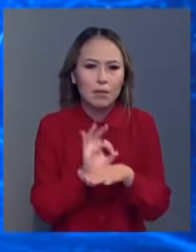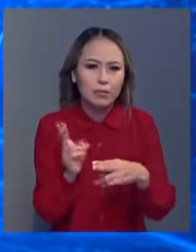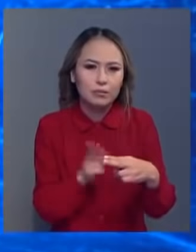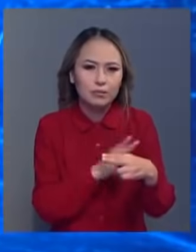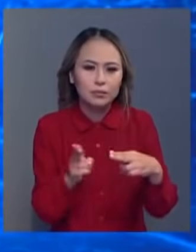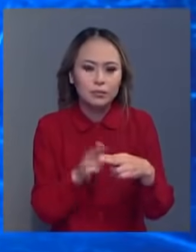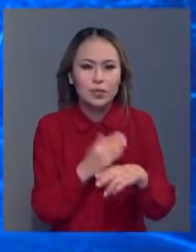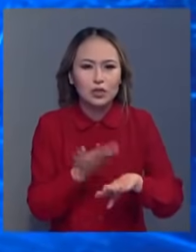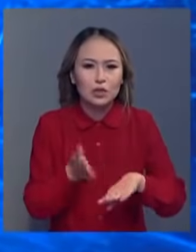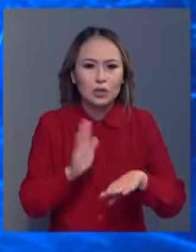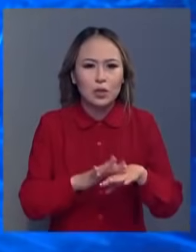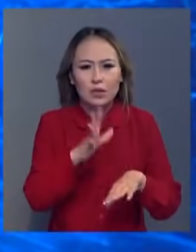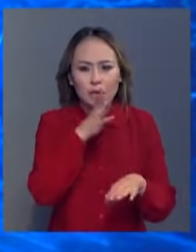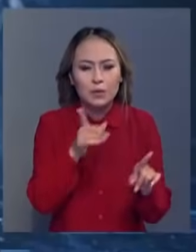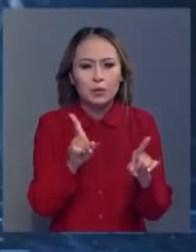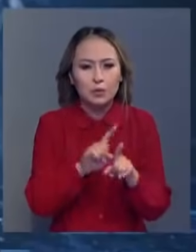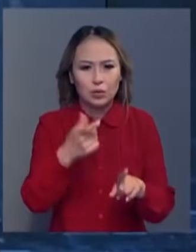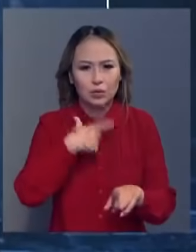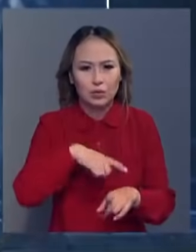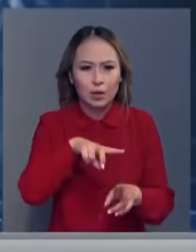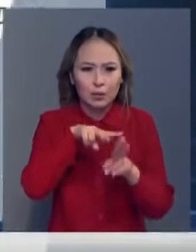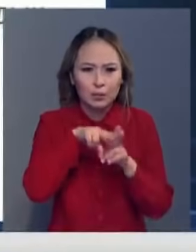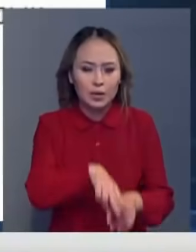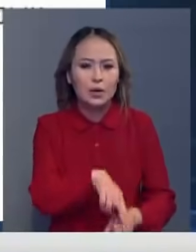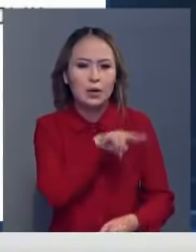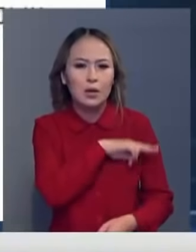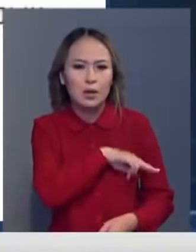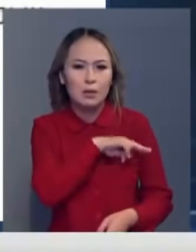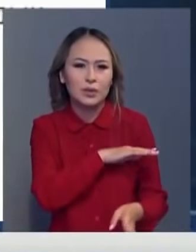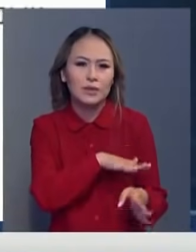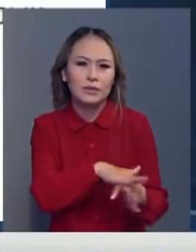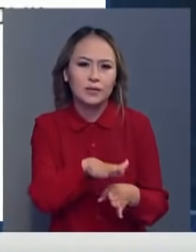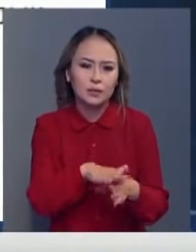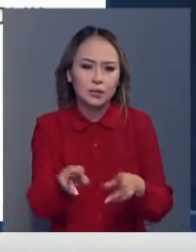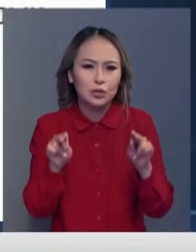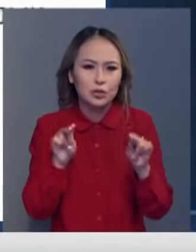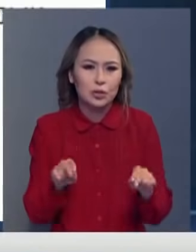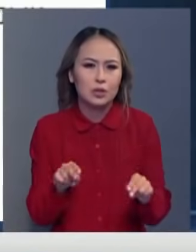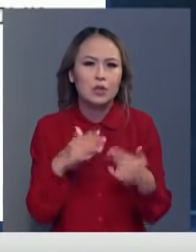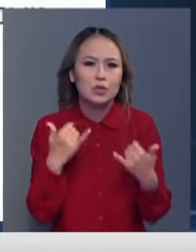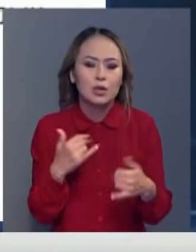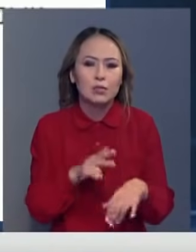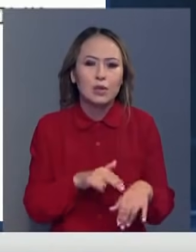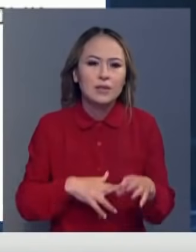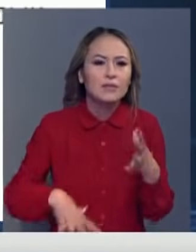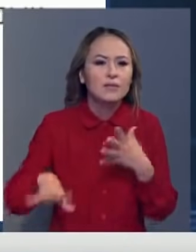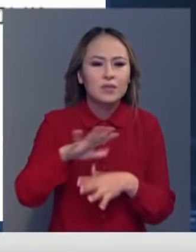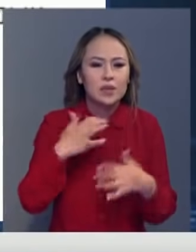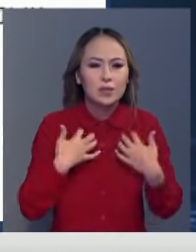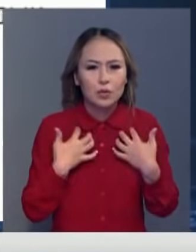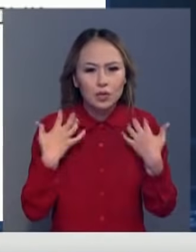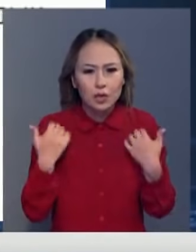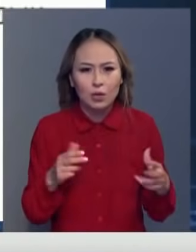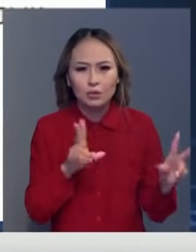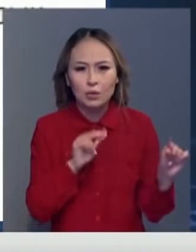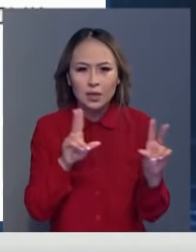күрес секілді қиын қыстау кезеңде де өздеріңізге жүктелген күрделі міндеттерді адал атқарып келесіздер. Барша полиция қызметкерлеріне